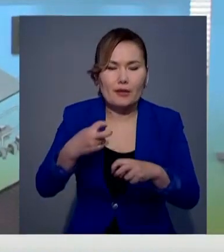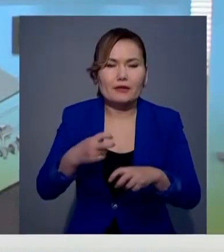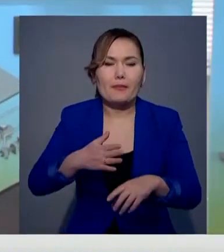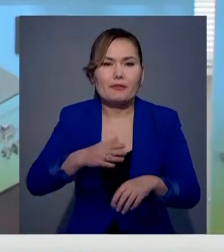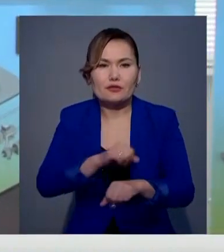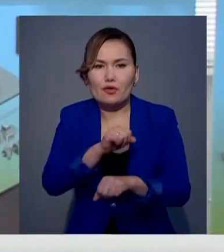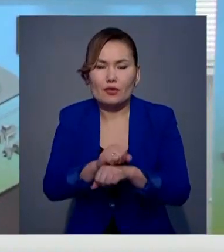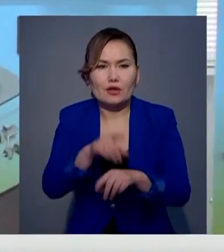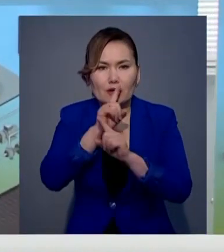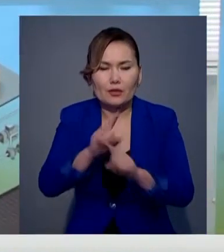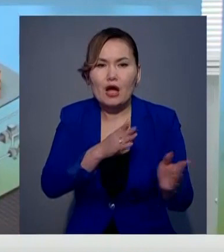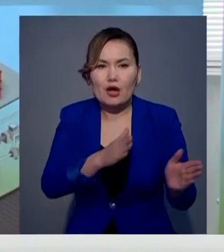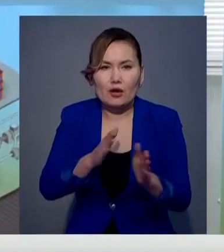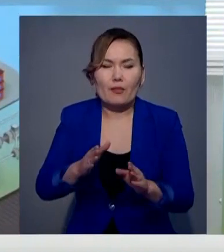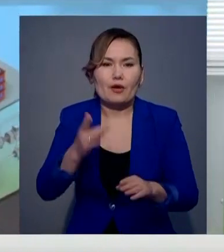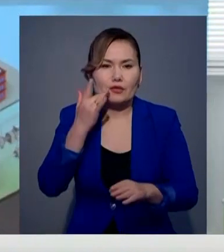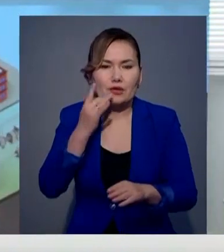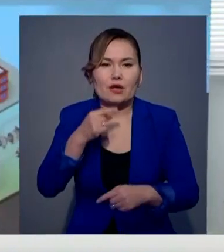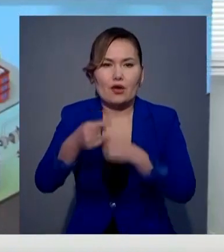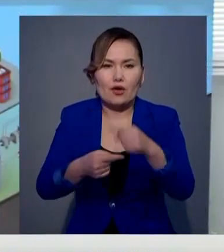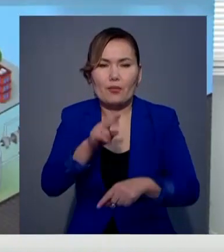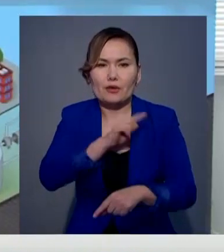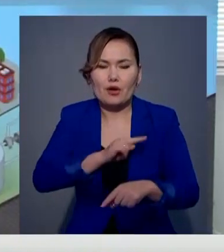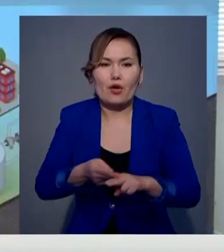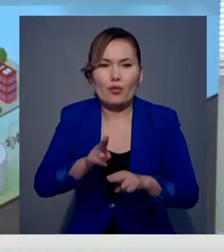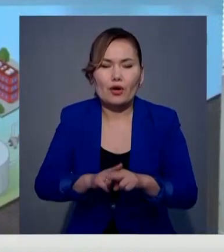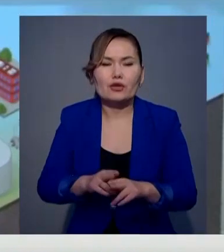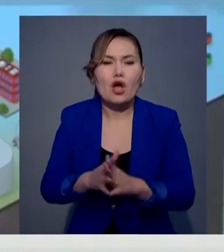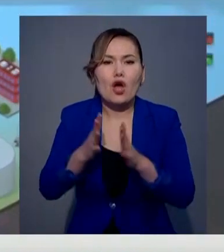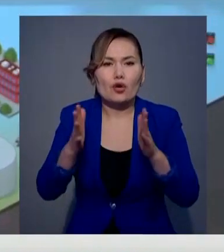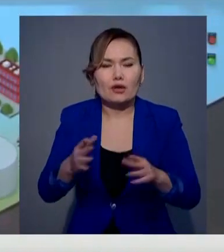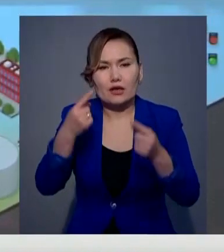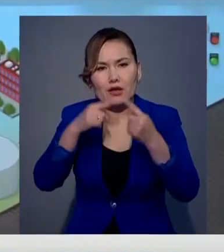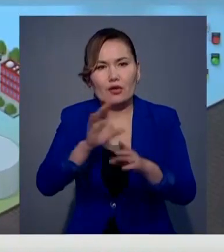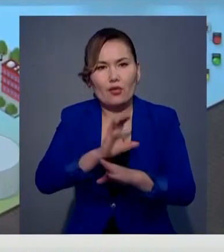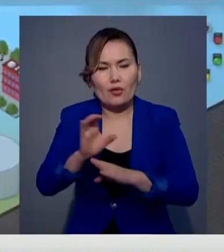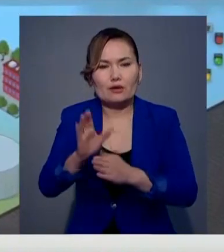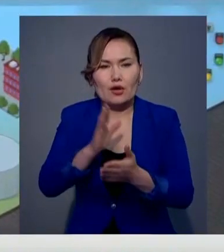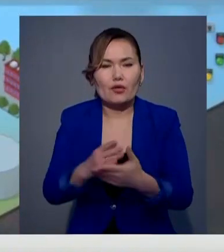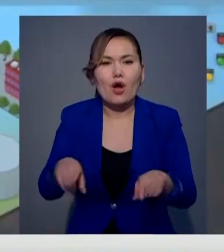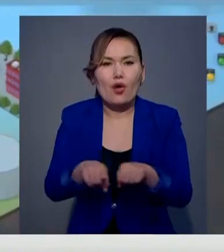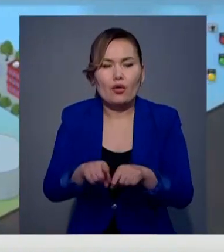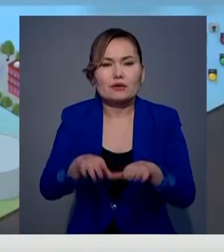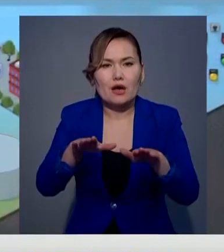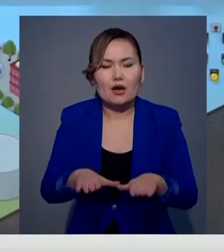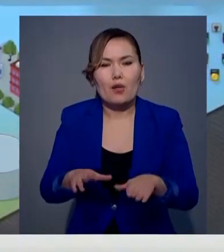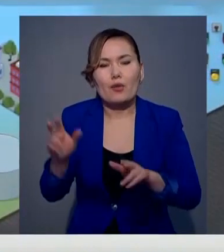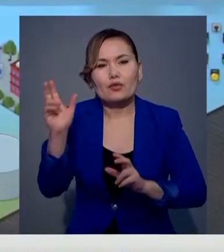өз тауарларымыздың сапасын арттырып, тұтынушылардың сеніміне кіруде үлкен рөл атқарады. Сондықтан осы жердегі оқу